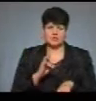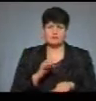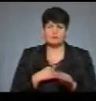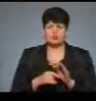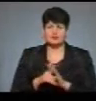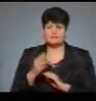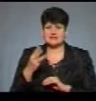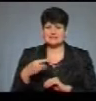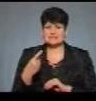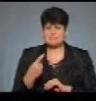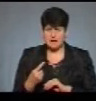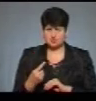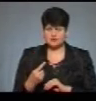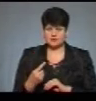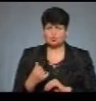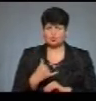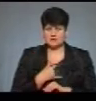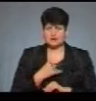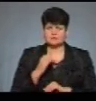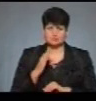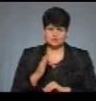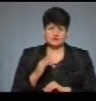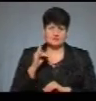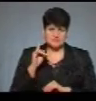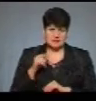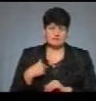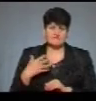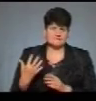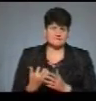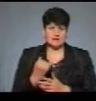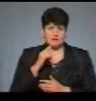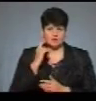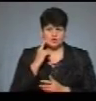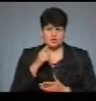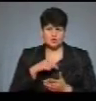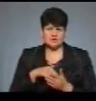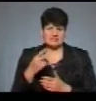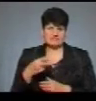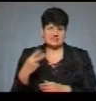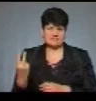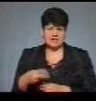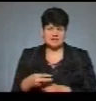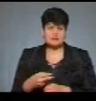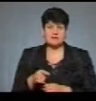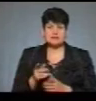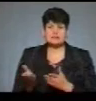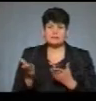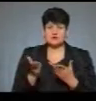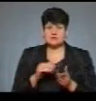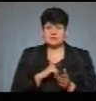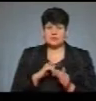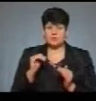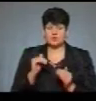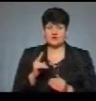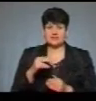починаємо з 31-го, в нас буде, оскільки ви знаєте, ми виграли молодіжну столицю 2020, тому ми запросили наймолодшого